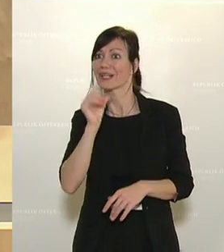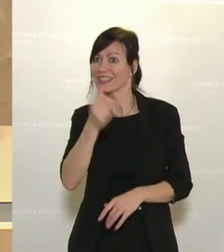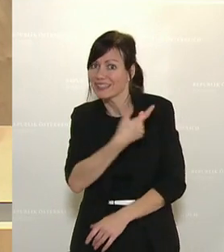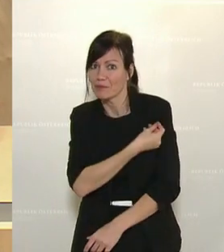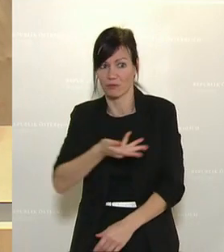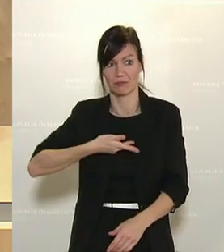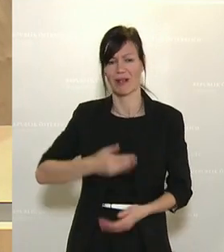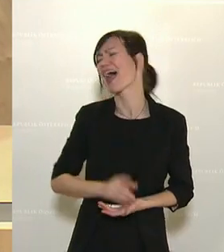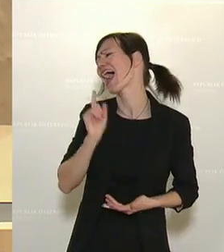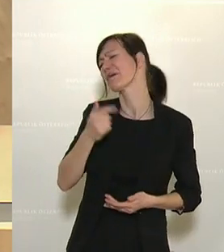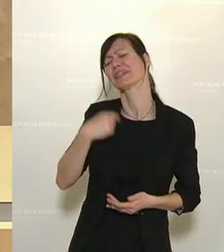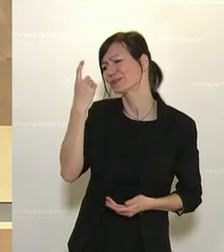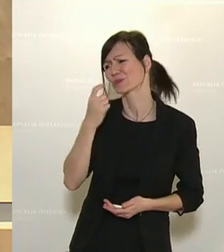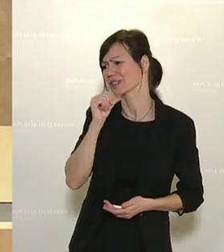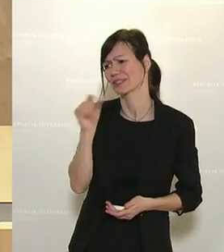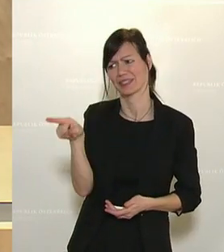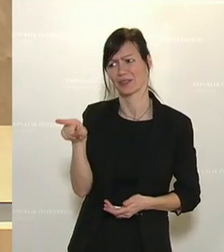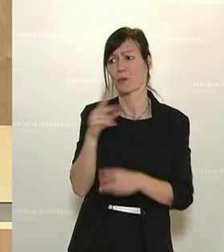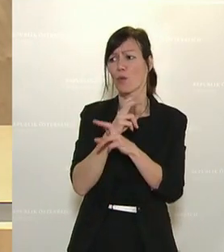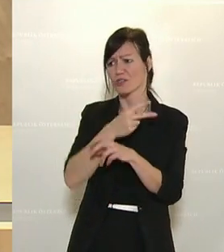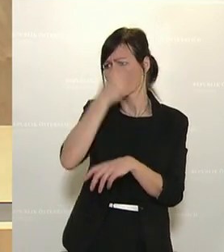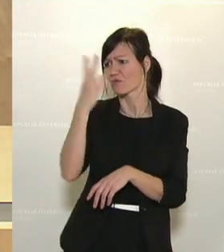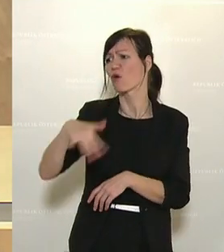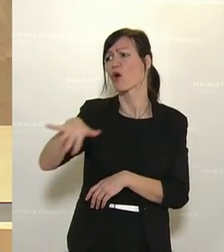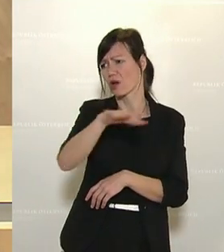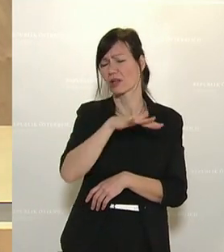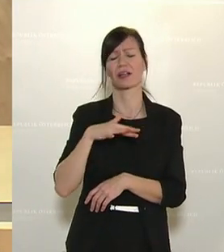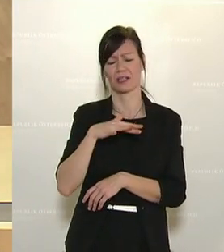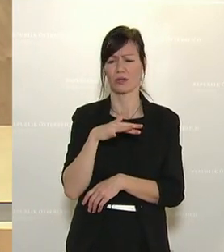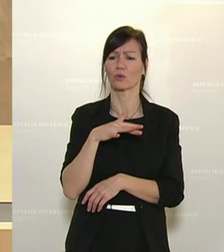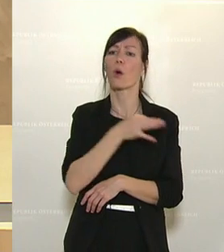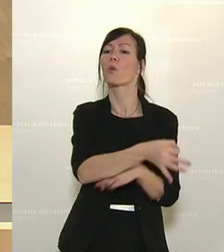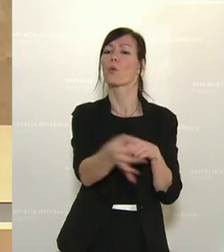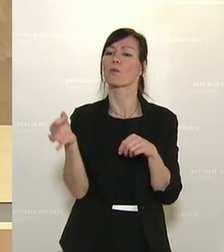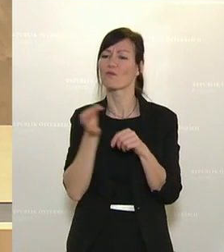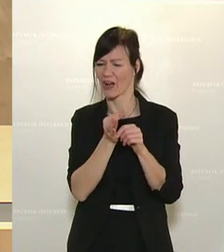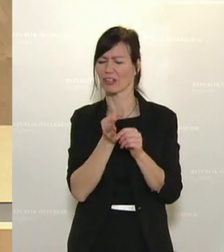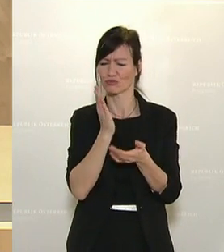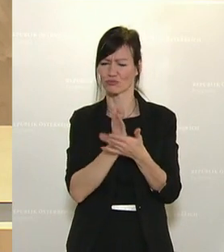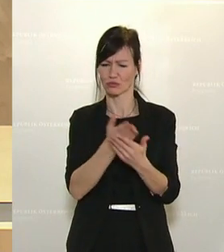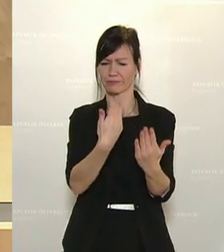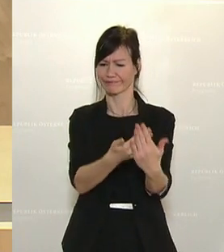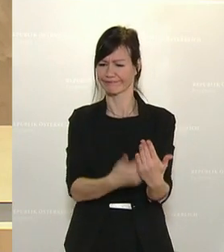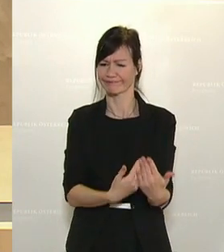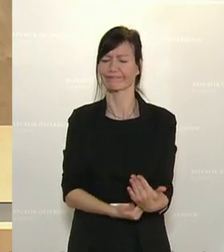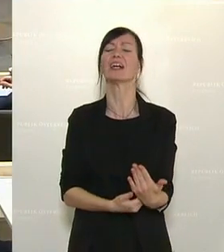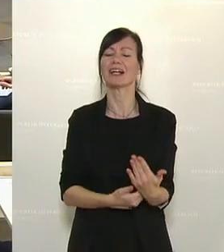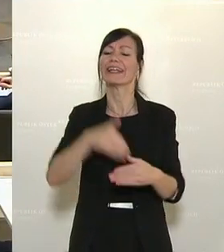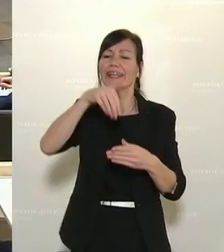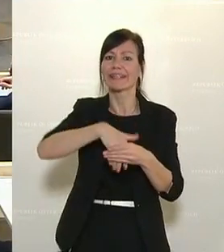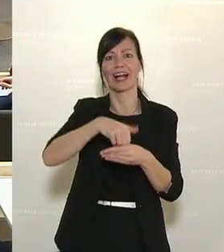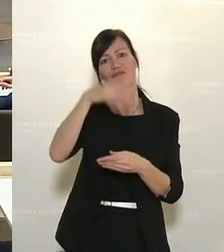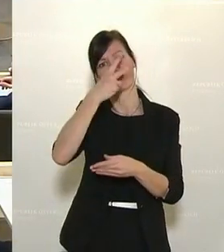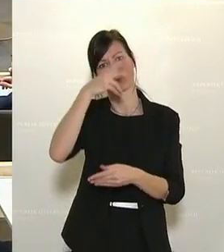Ich mache mir keine Sorgen, weil die österreichische Bevölkerung hat sehr wohl, und das zeigen auch die Umfragen, verstanden, worum es hier geht und ist